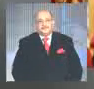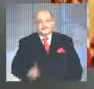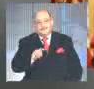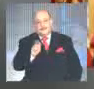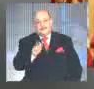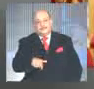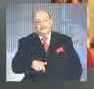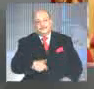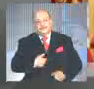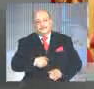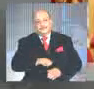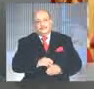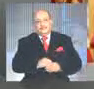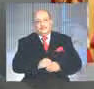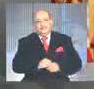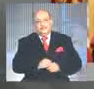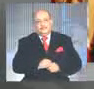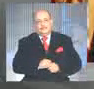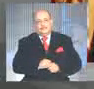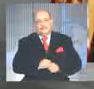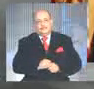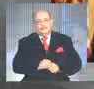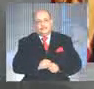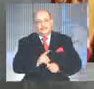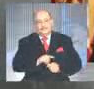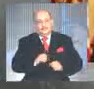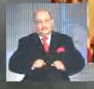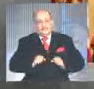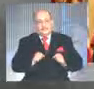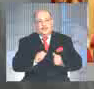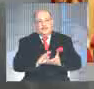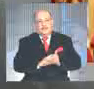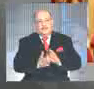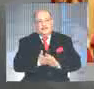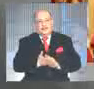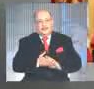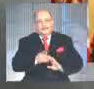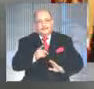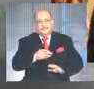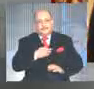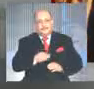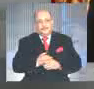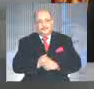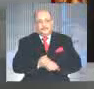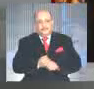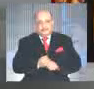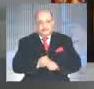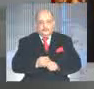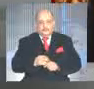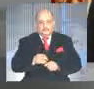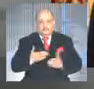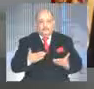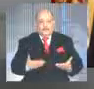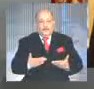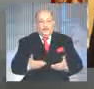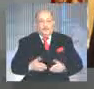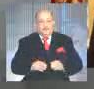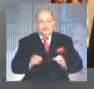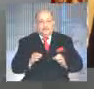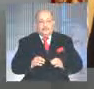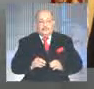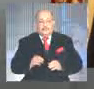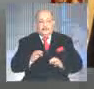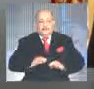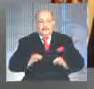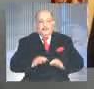أصحاب البعثي أصحاب المشاريع وبين المسؤولين باش نقربوا المسافة بيناتهم، باش نحاولوا